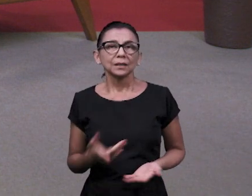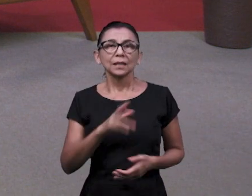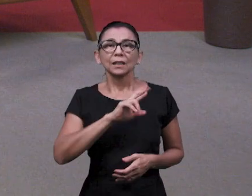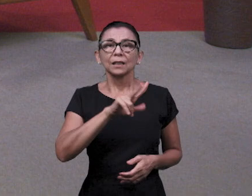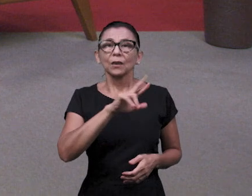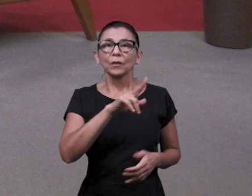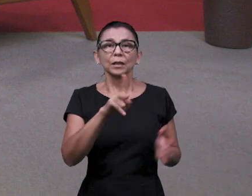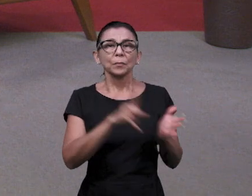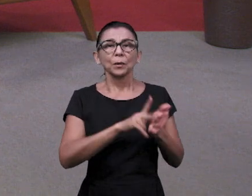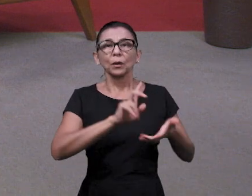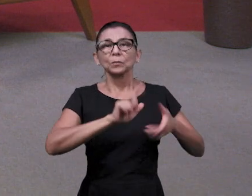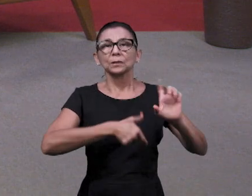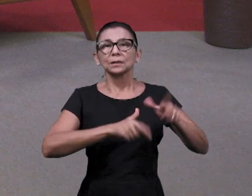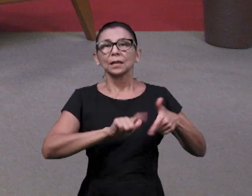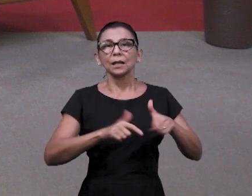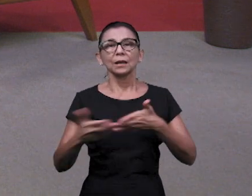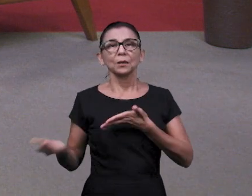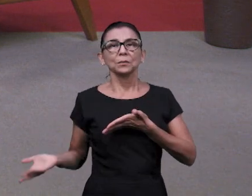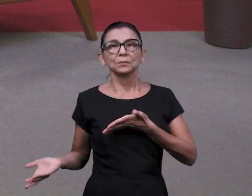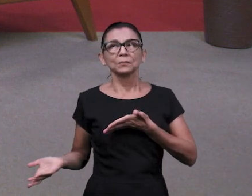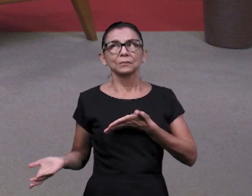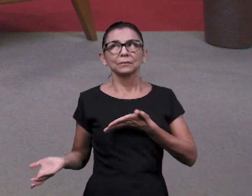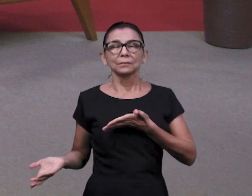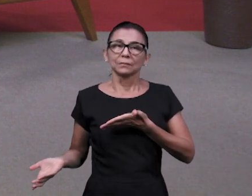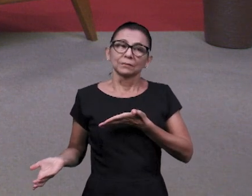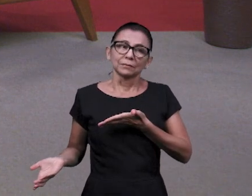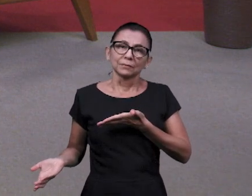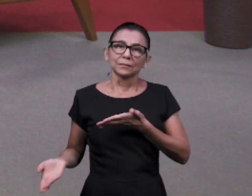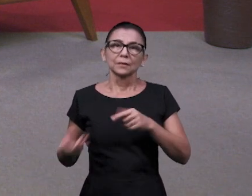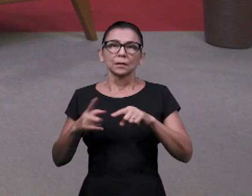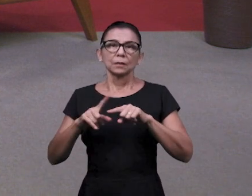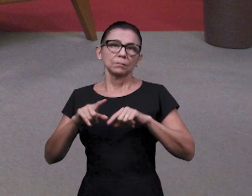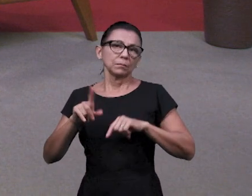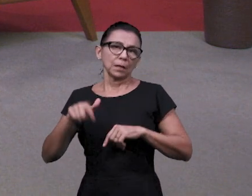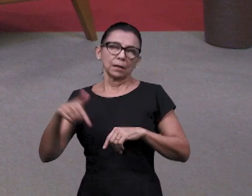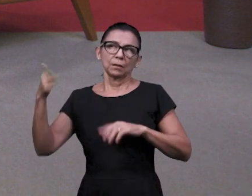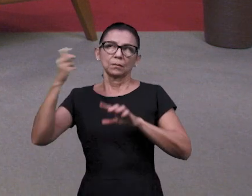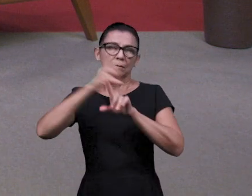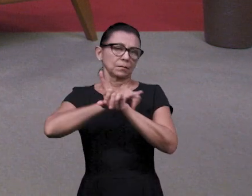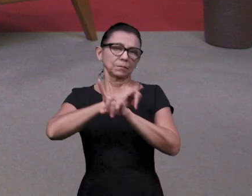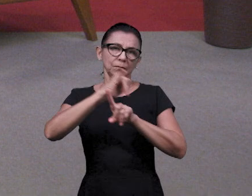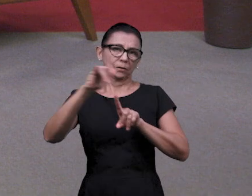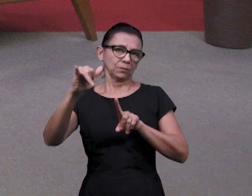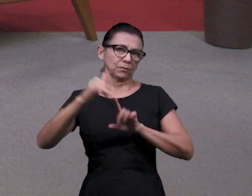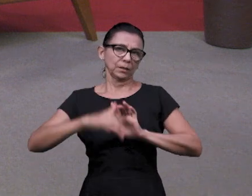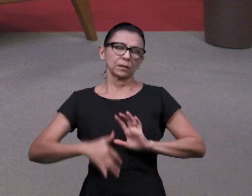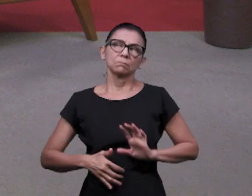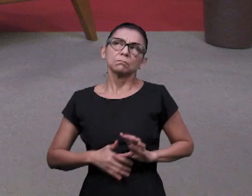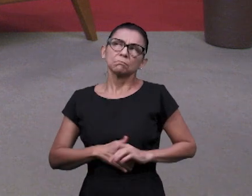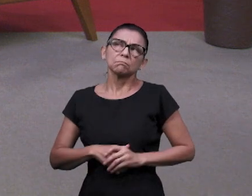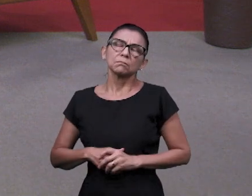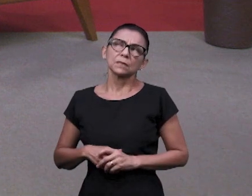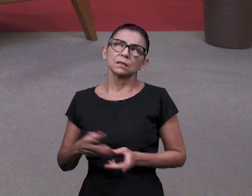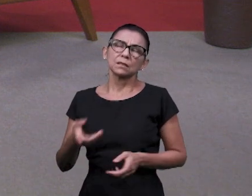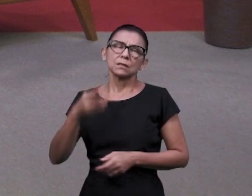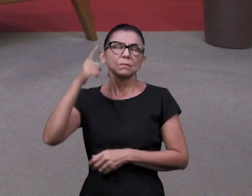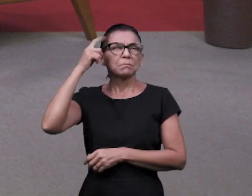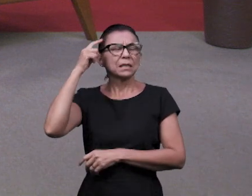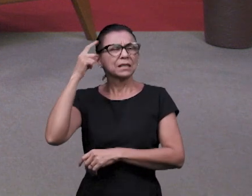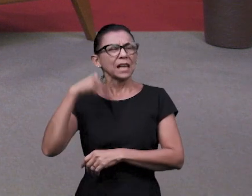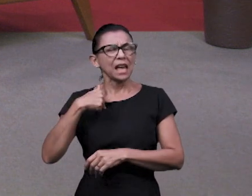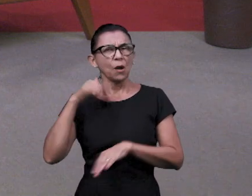serait pas bien, n'est-ce pas, presque inacceptable. Mais tout cela était un projet de Dieu